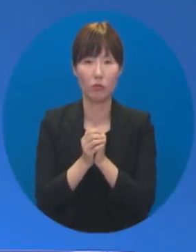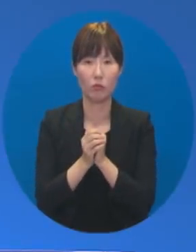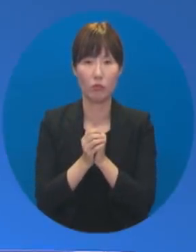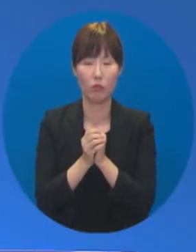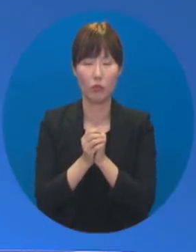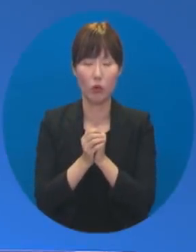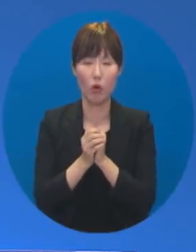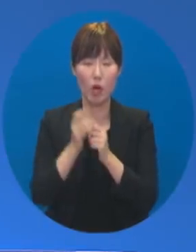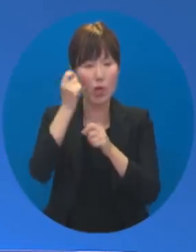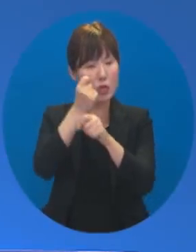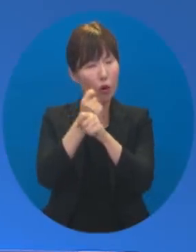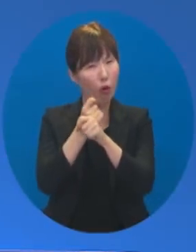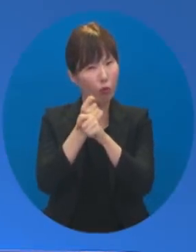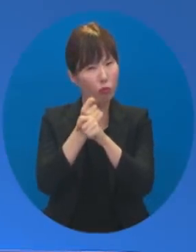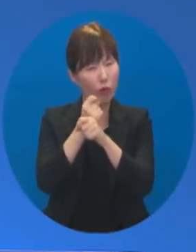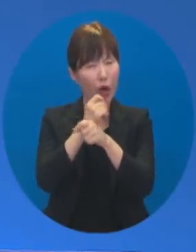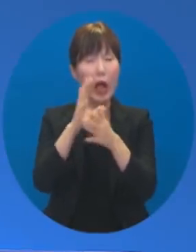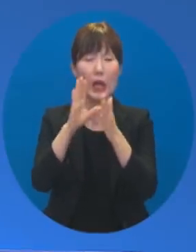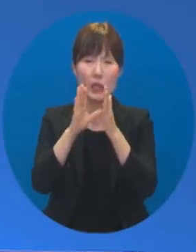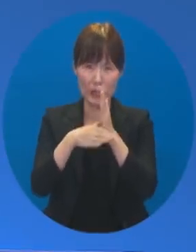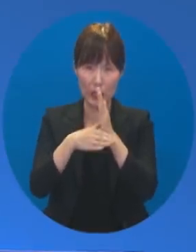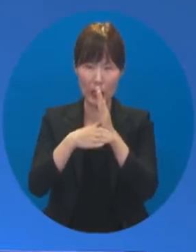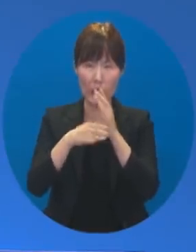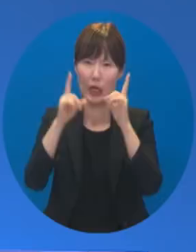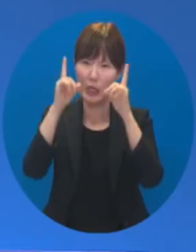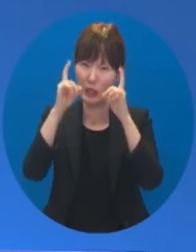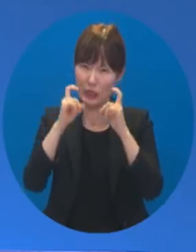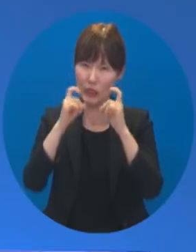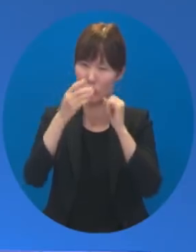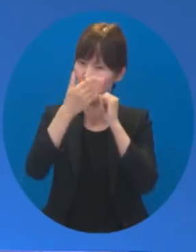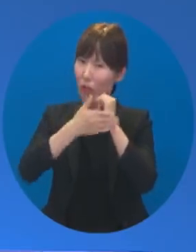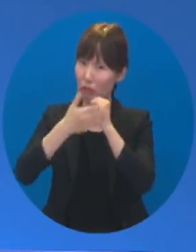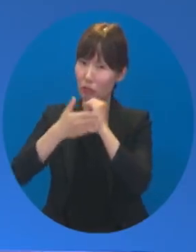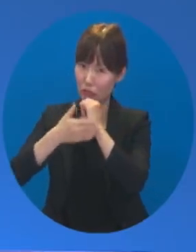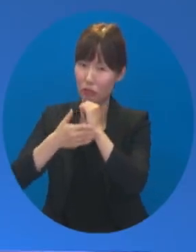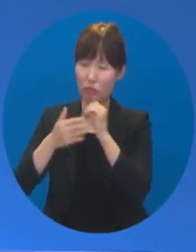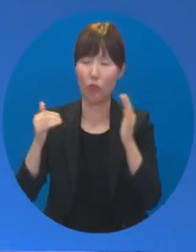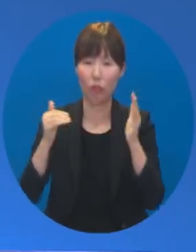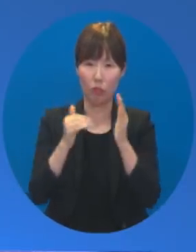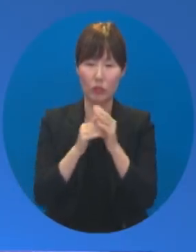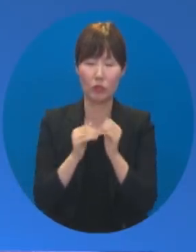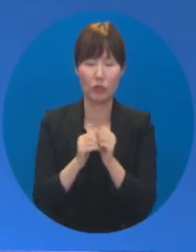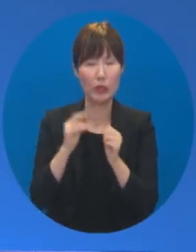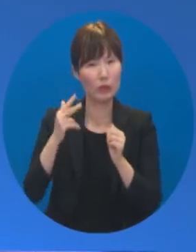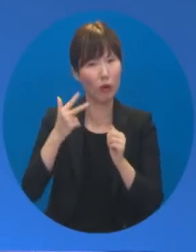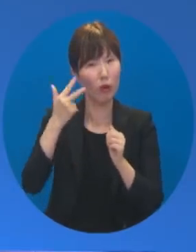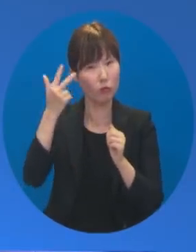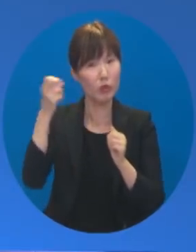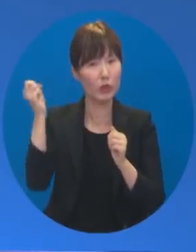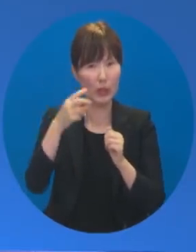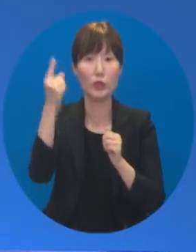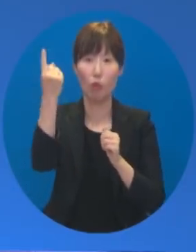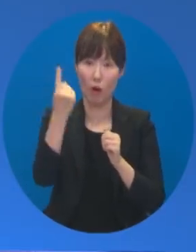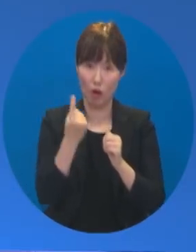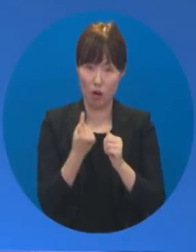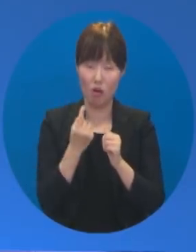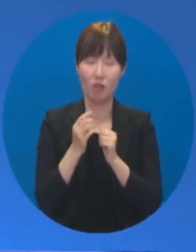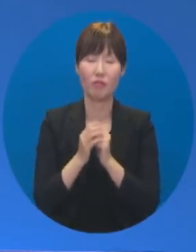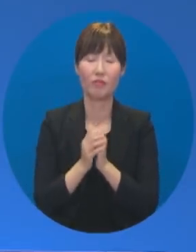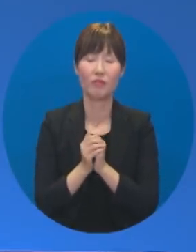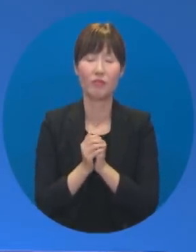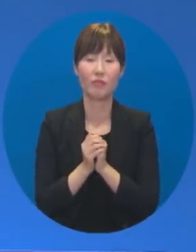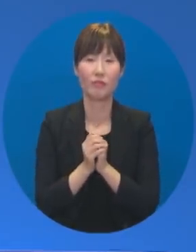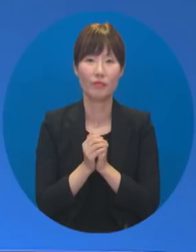의료 연구용 사진이었던 거예요. 그렇게 사진을 찍고 그냥 그 다음 주에 또 다시 오라고 하시더라고요. 네,